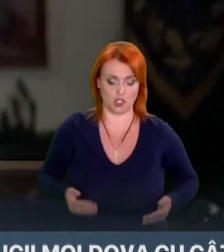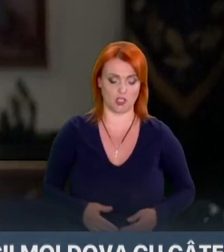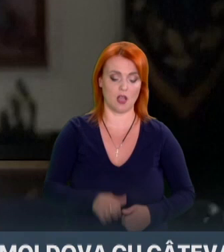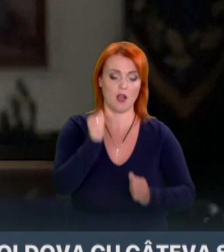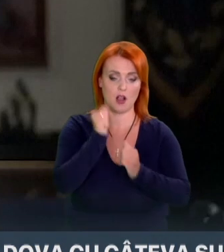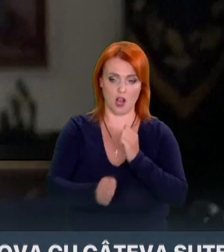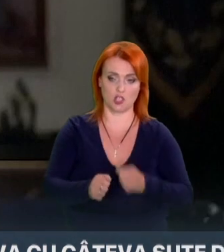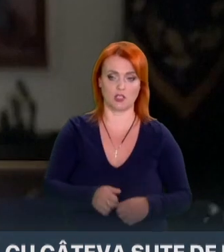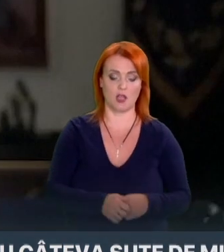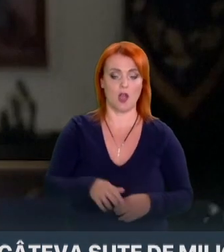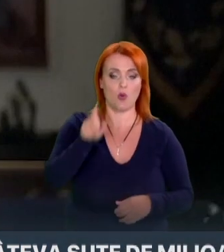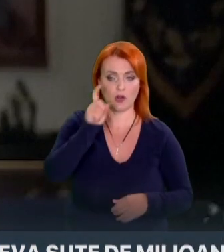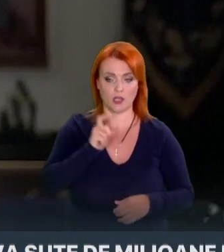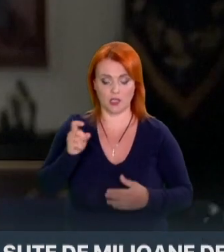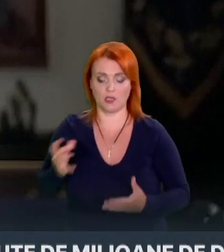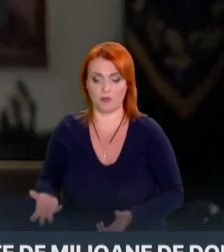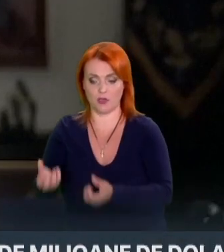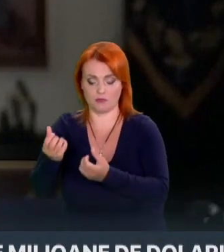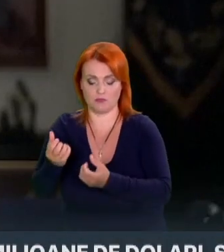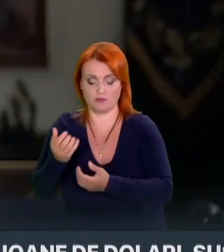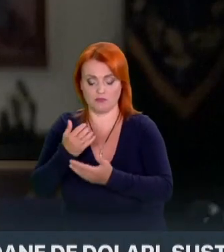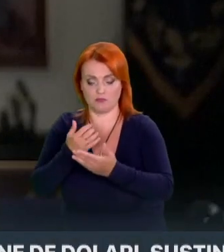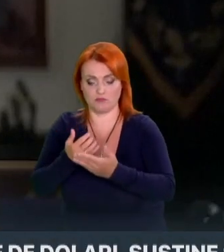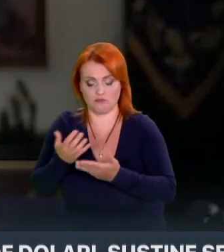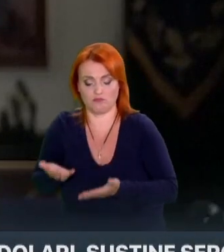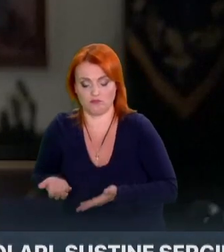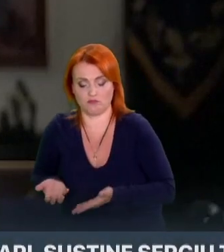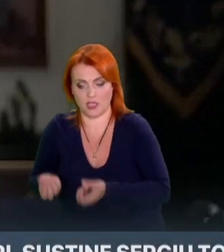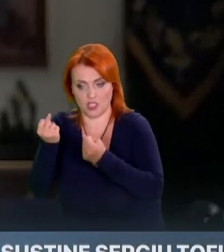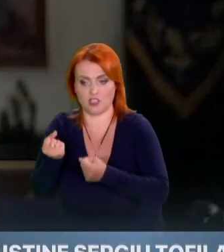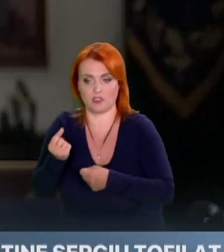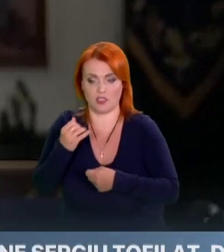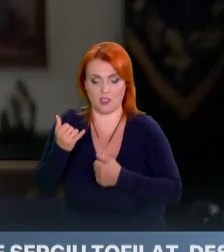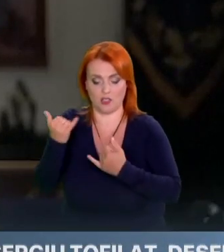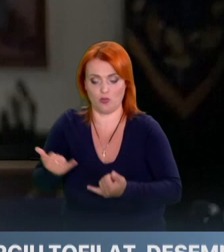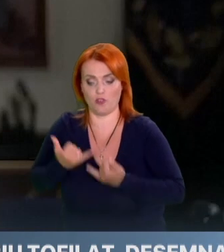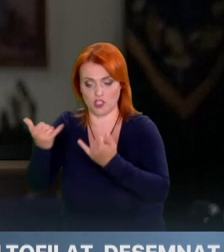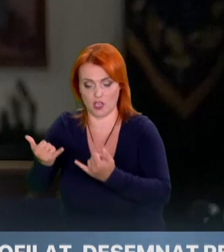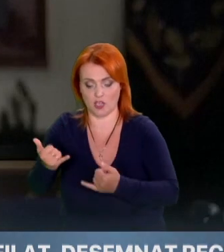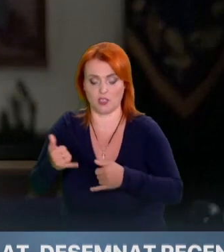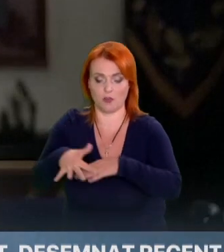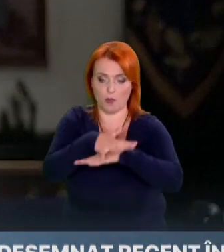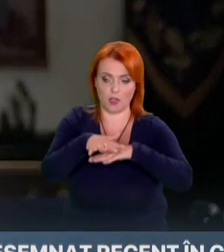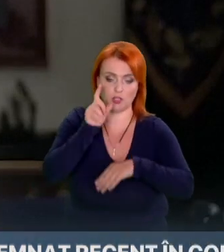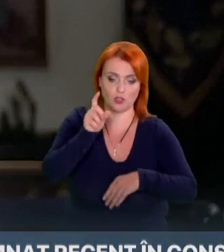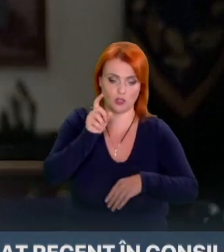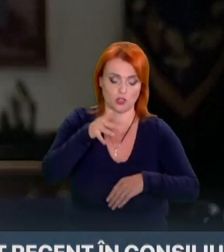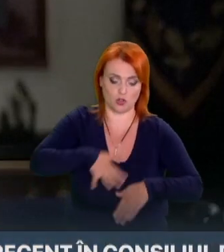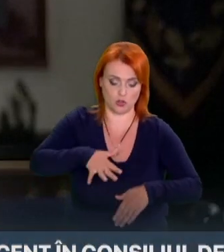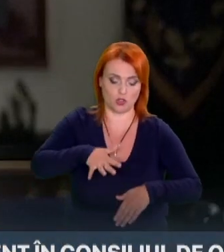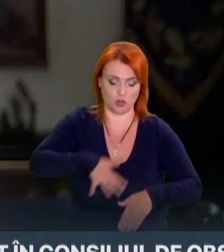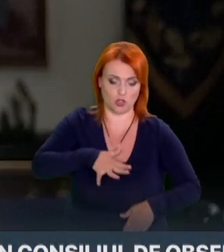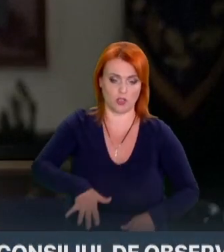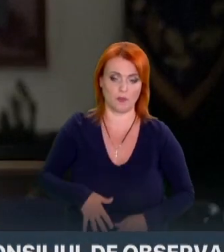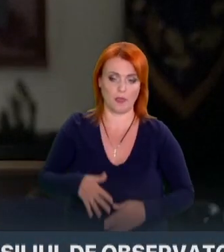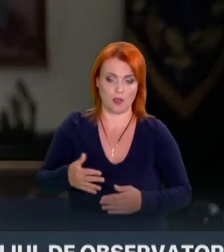cu poporul Georgiei și le mulțumesc tuturor cetățenilor georgieni care apără libertatea alături de noi. Разом з